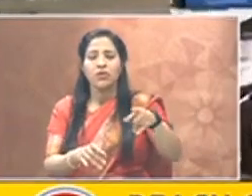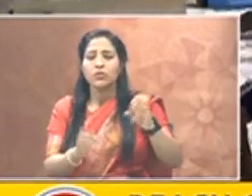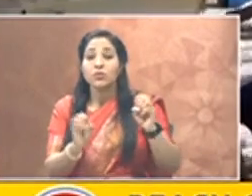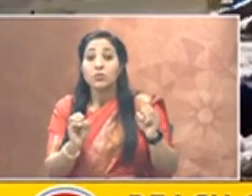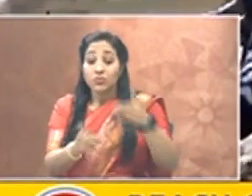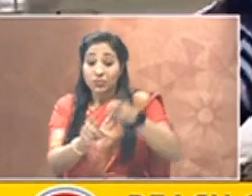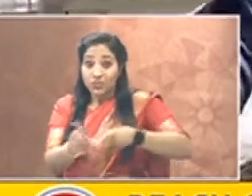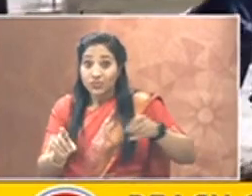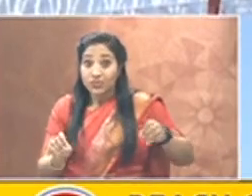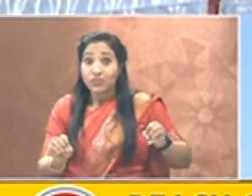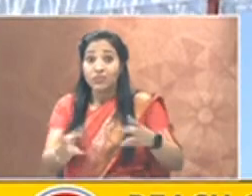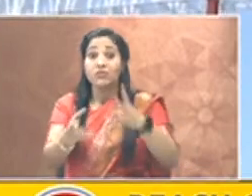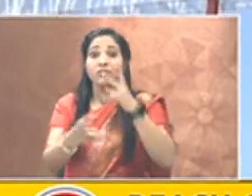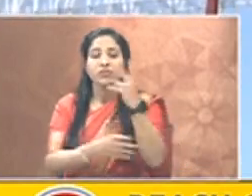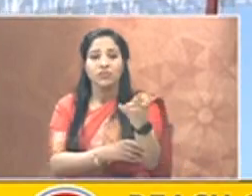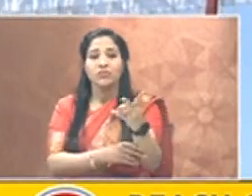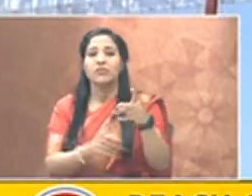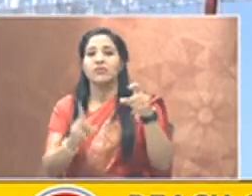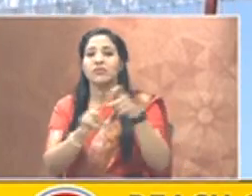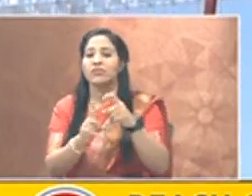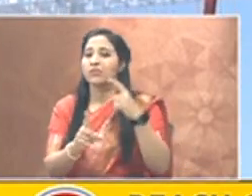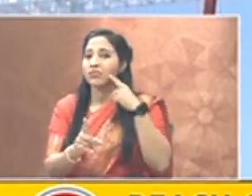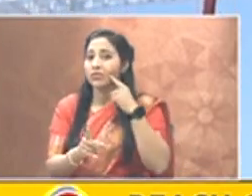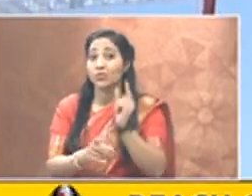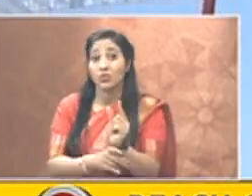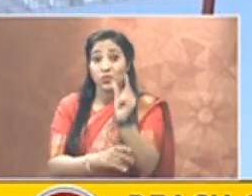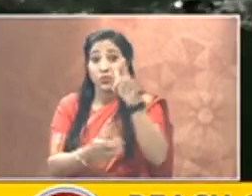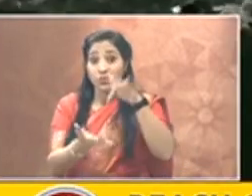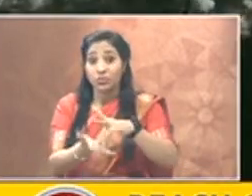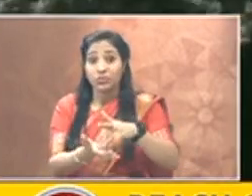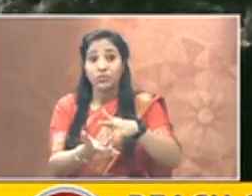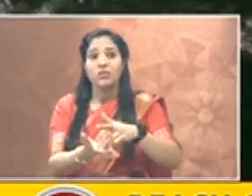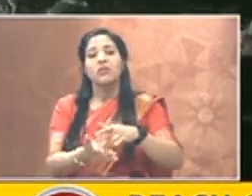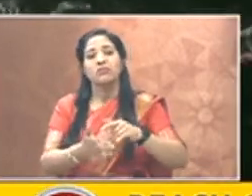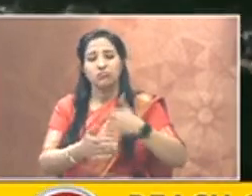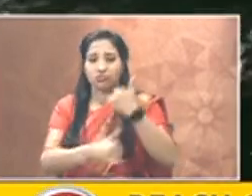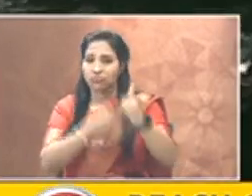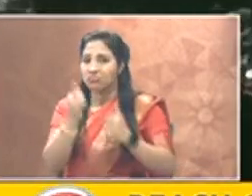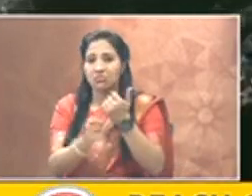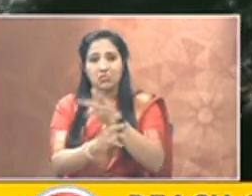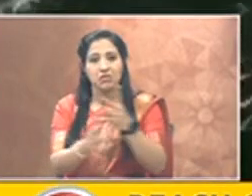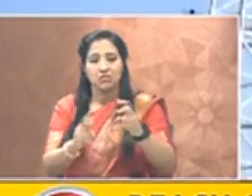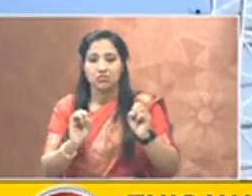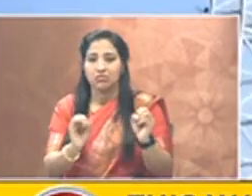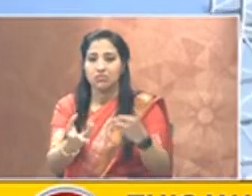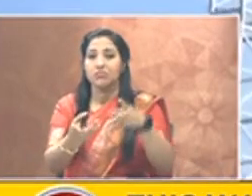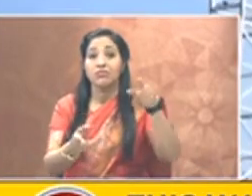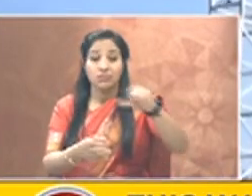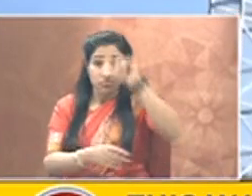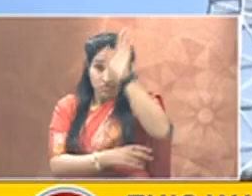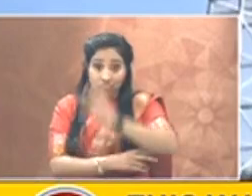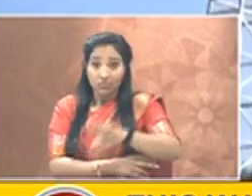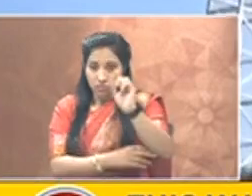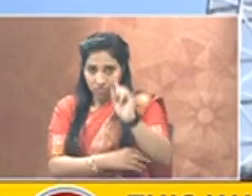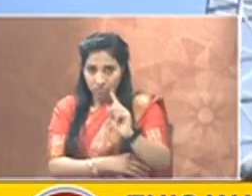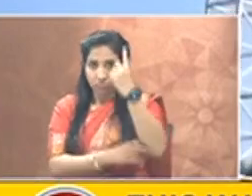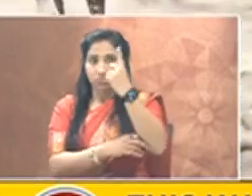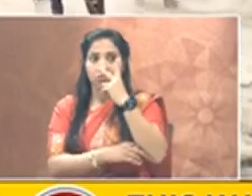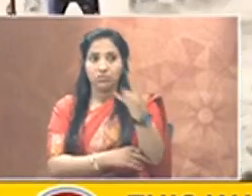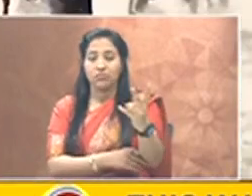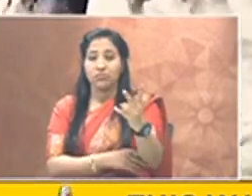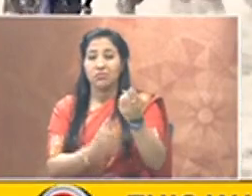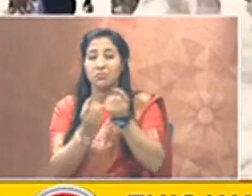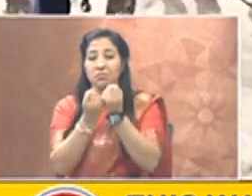में ही दीव में इन बीच गेम्स का आयोजन किया गया। ये भारत का पहला